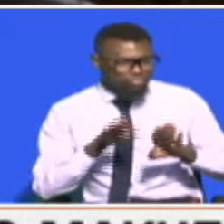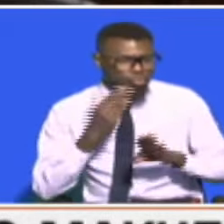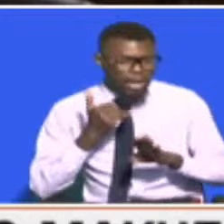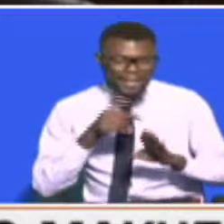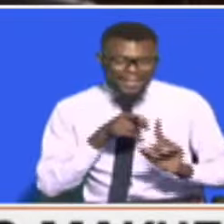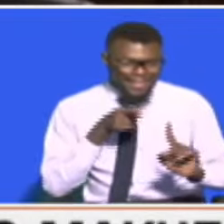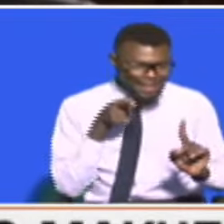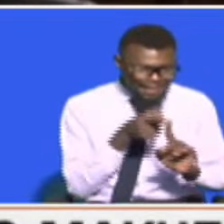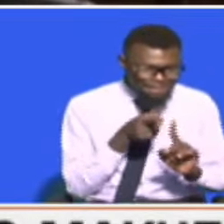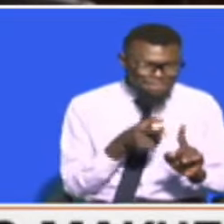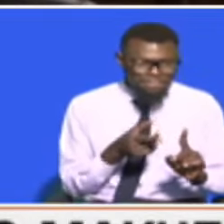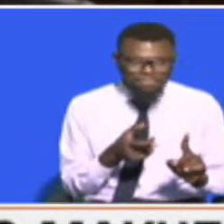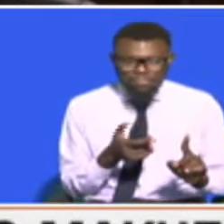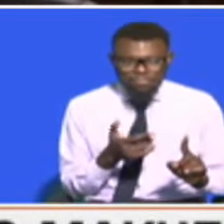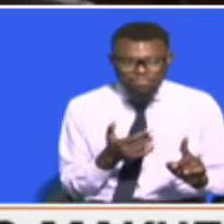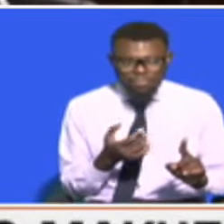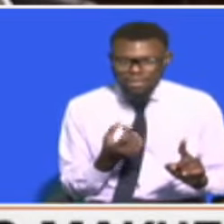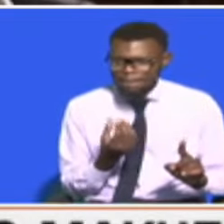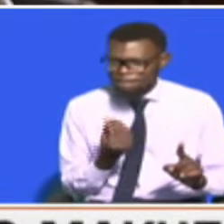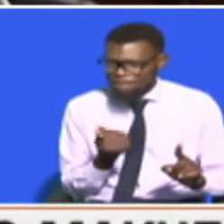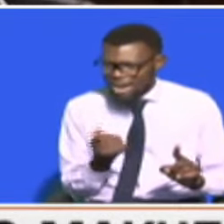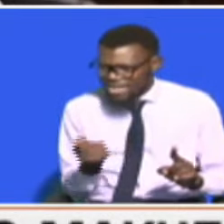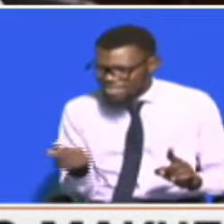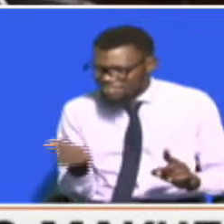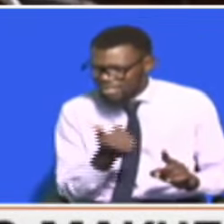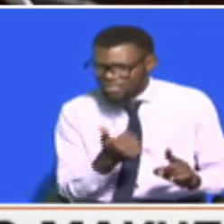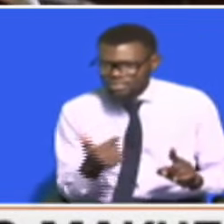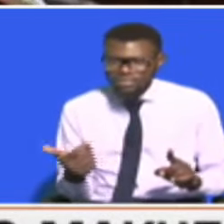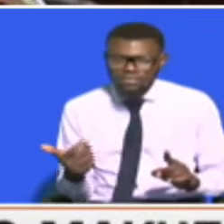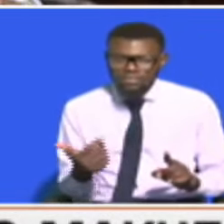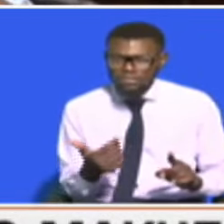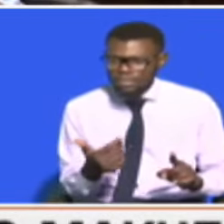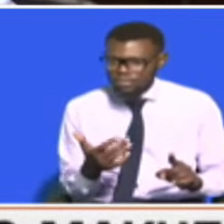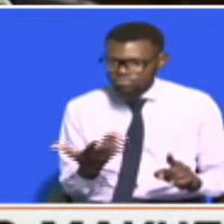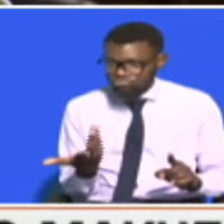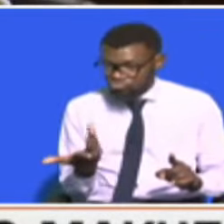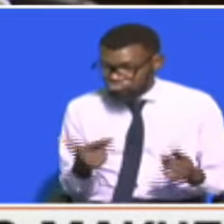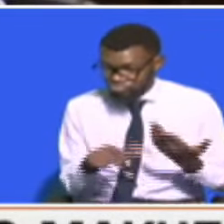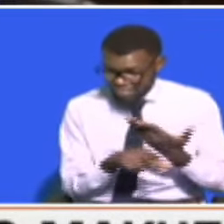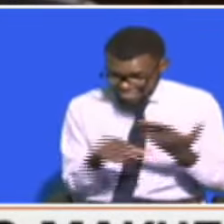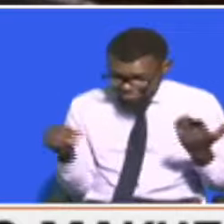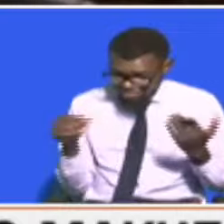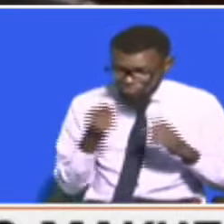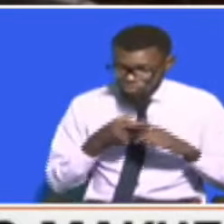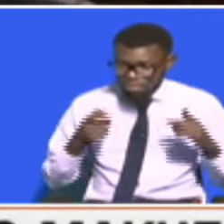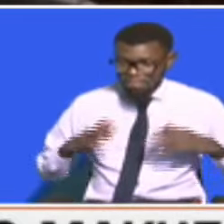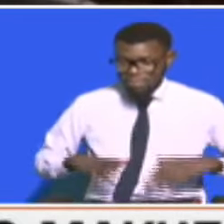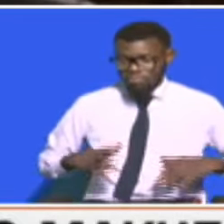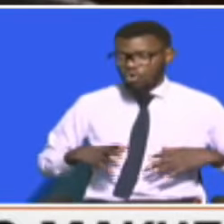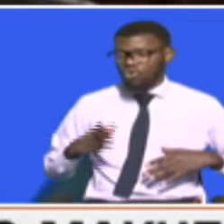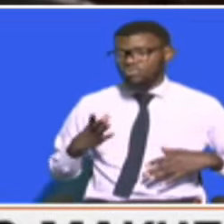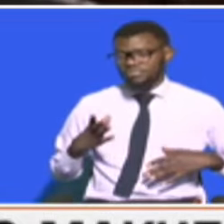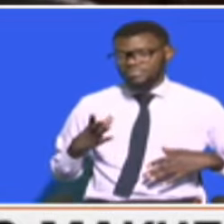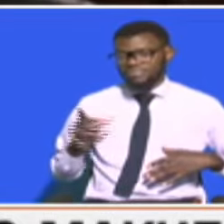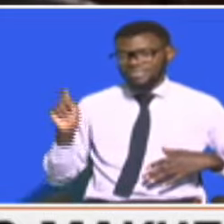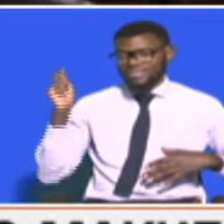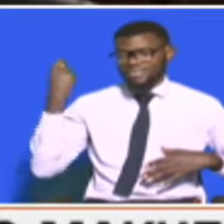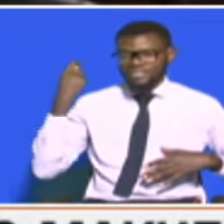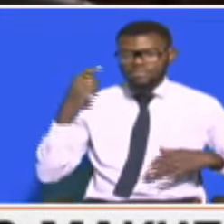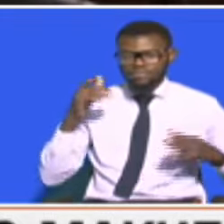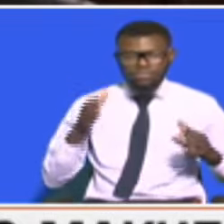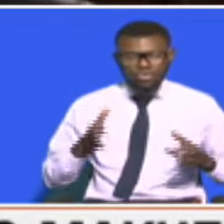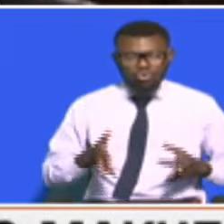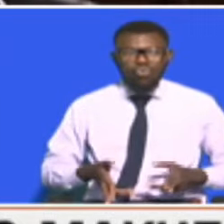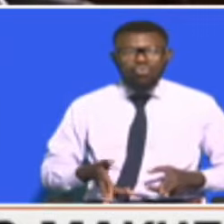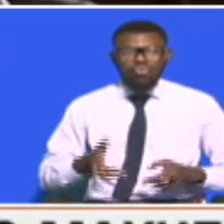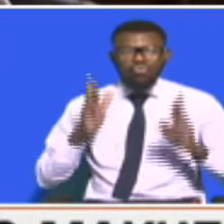money from innocent Kenyans who are just using the same roads. Those roadblocks are legal, and